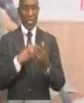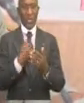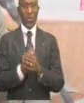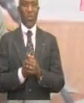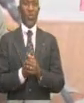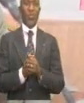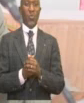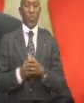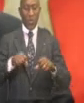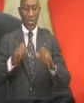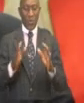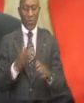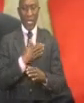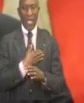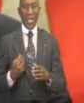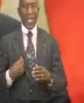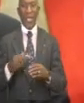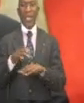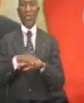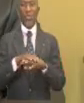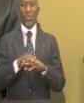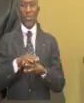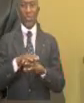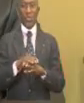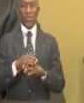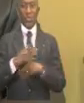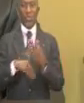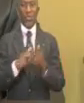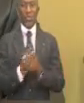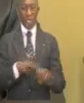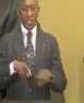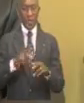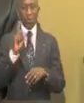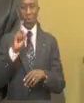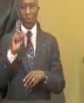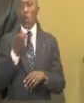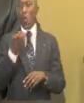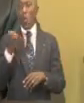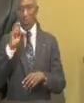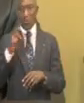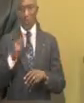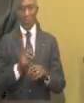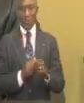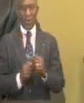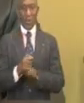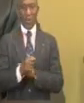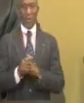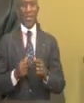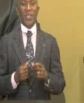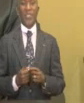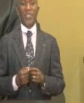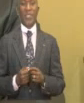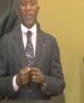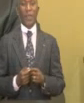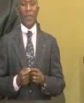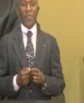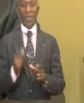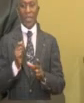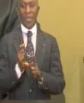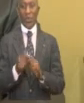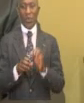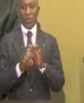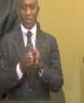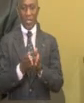de ville, les bourgmestres de communes ainsi que tous les cadres de base sont appelés à faire respecter ces